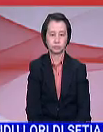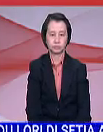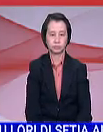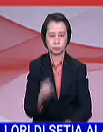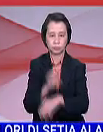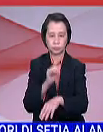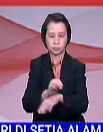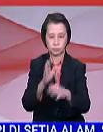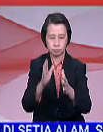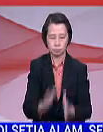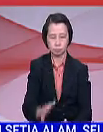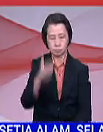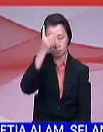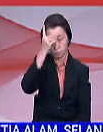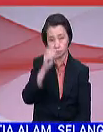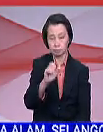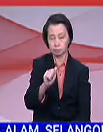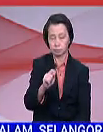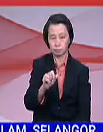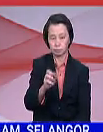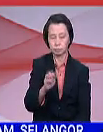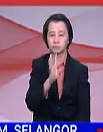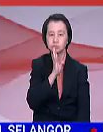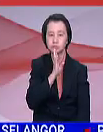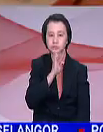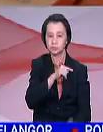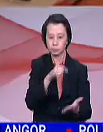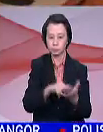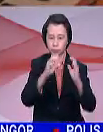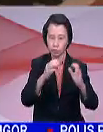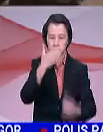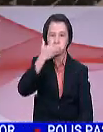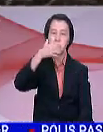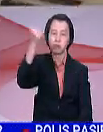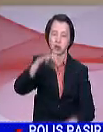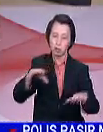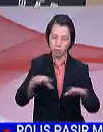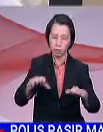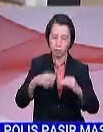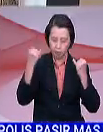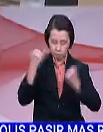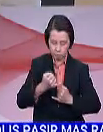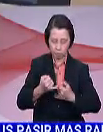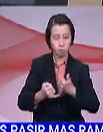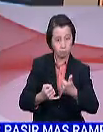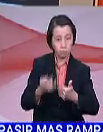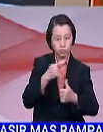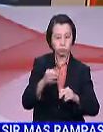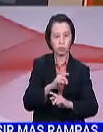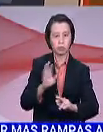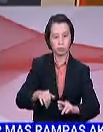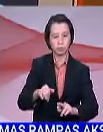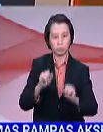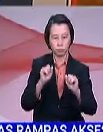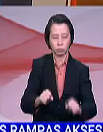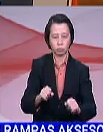Penasihat Kehormat Sama, Dato' Abdul Latif Bandi berkata, ia merupakan kaedah terbaik menjalankan ibadah tersebut kerana medium